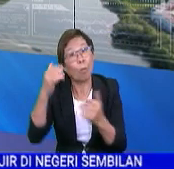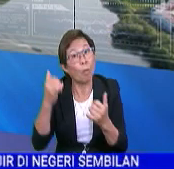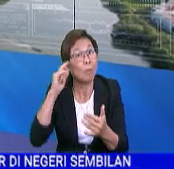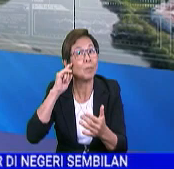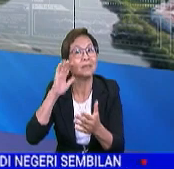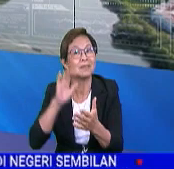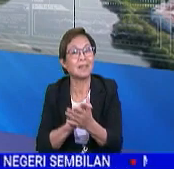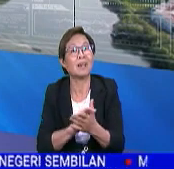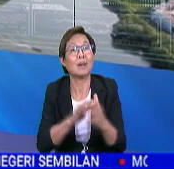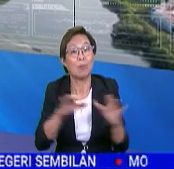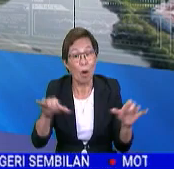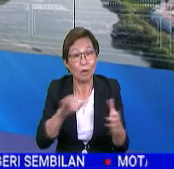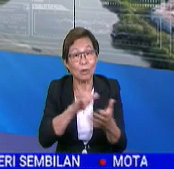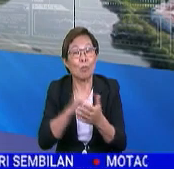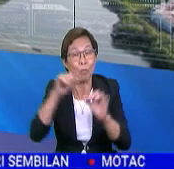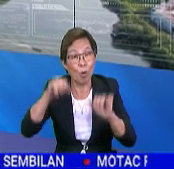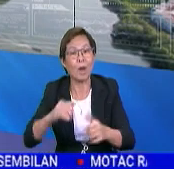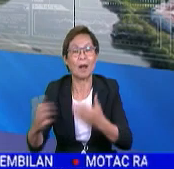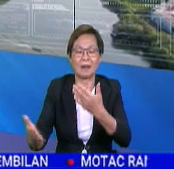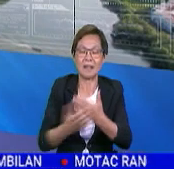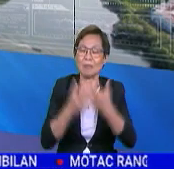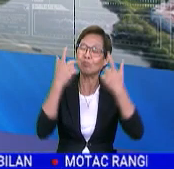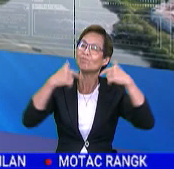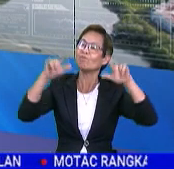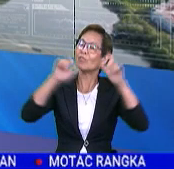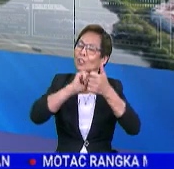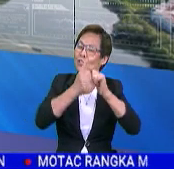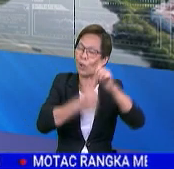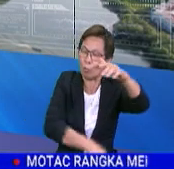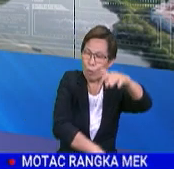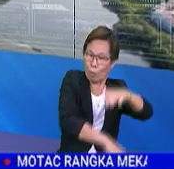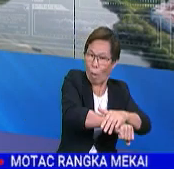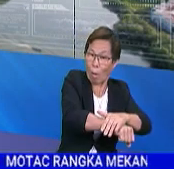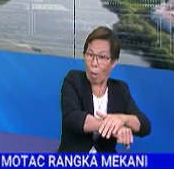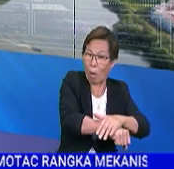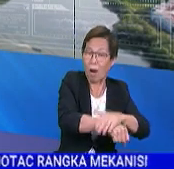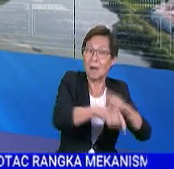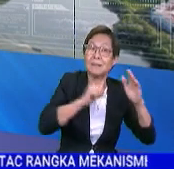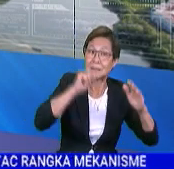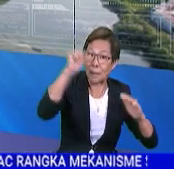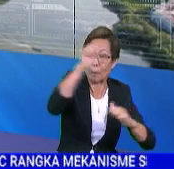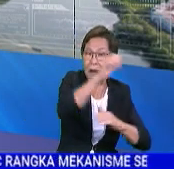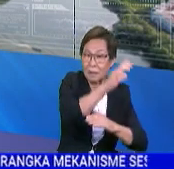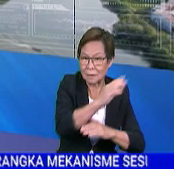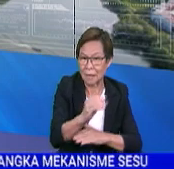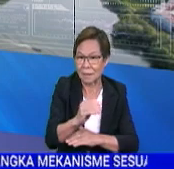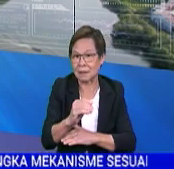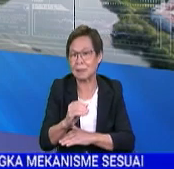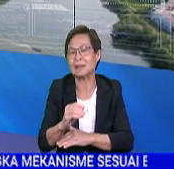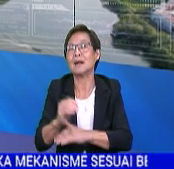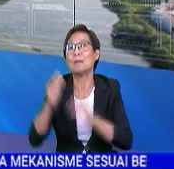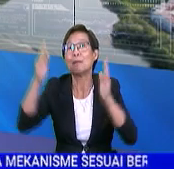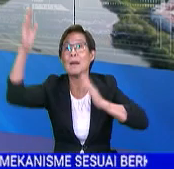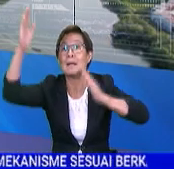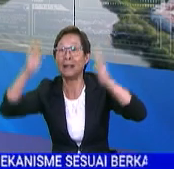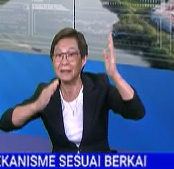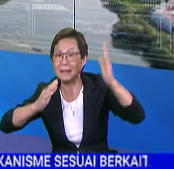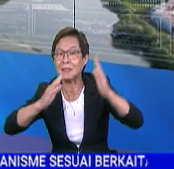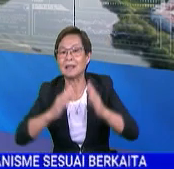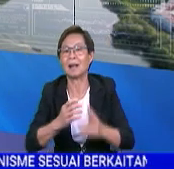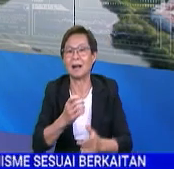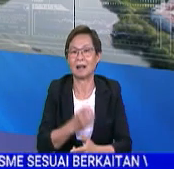diyakini mampu mengembalikan kegemilangan sukan bola sepak bukan hanya di Sabah malah di peringkat negara